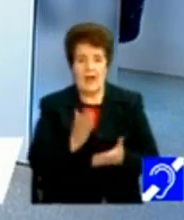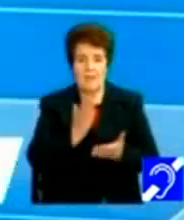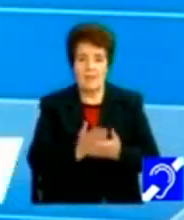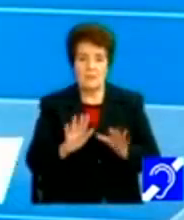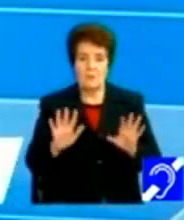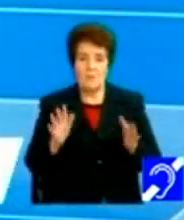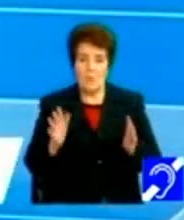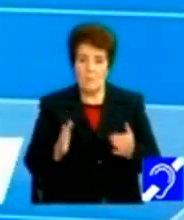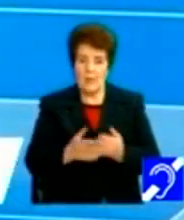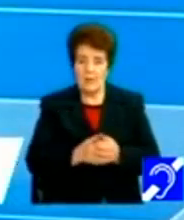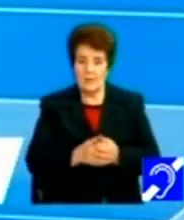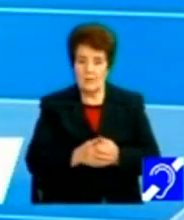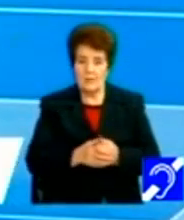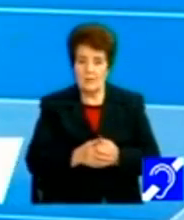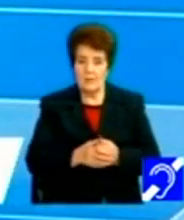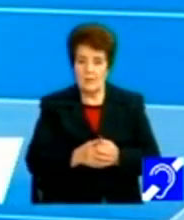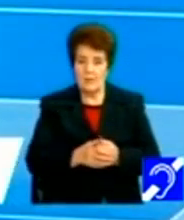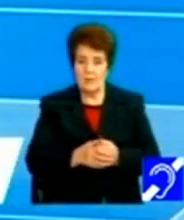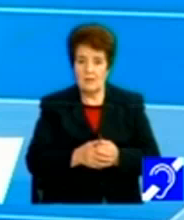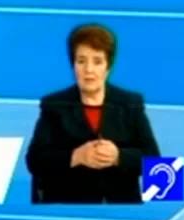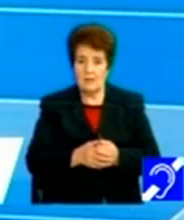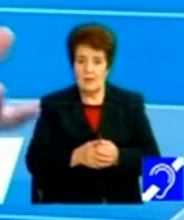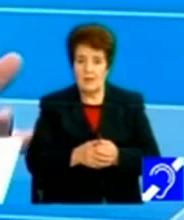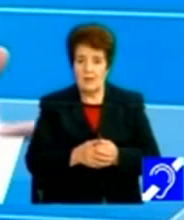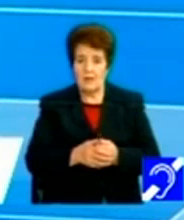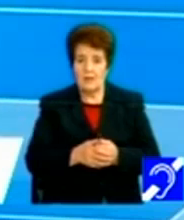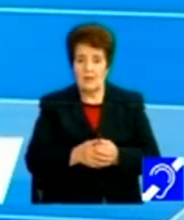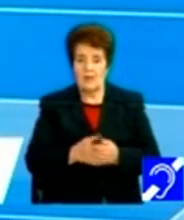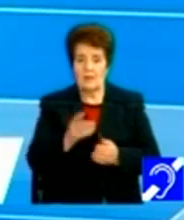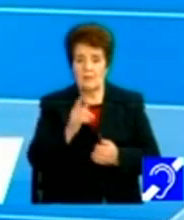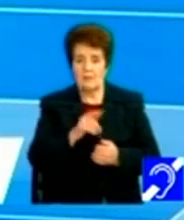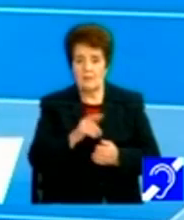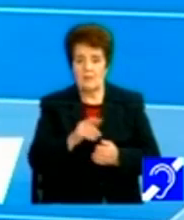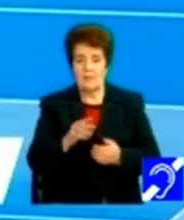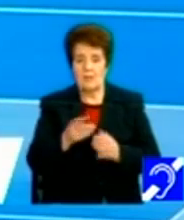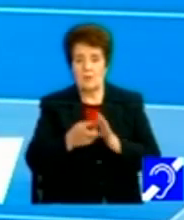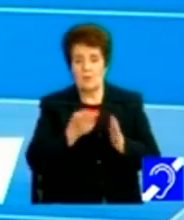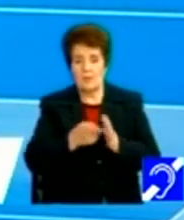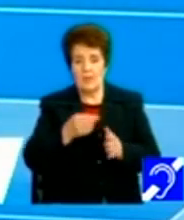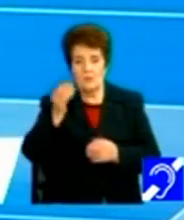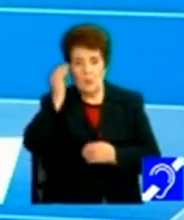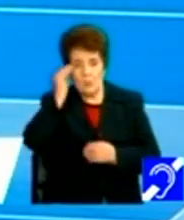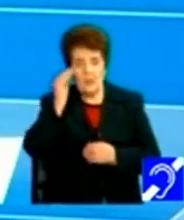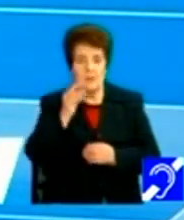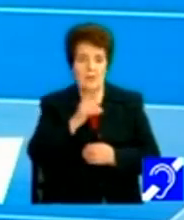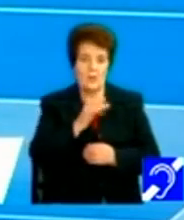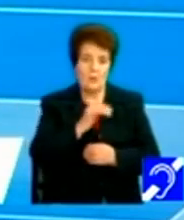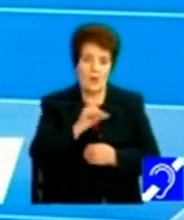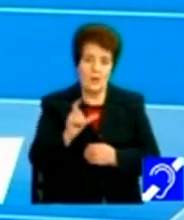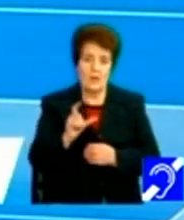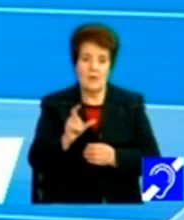momentul de față anumite scoruri, nu mai știu, cred că domnul Țicu e plasat înaintea domnului Chirtoacă în sondajele astea de opinie,